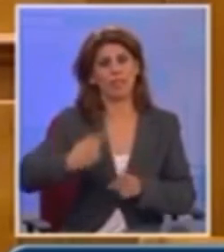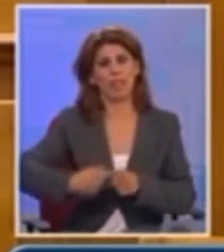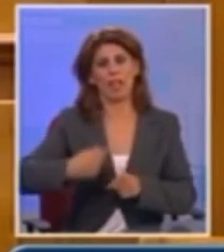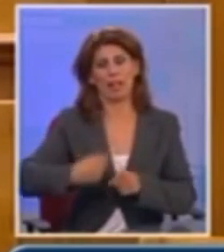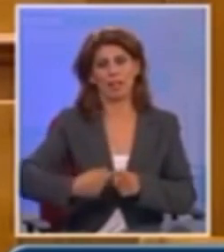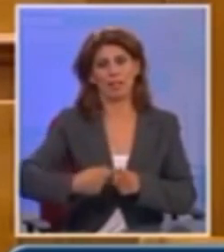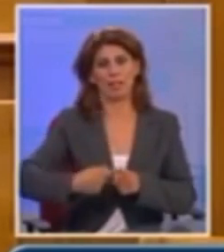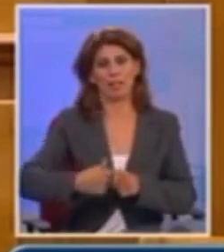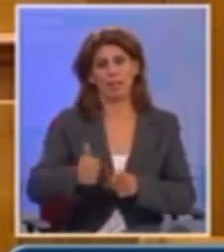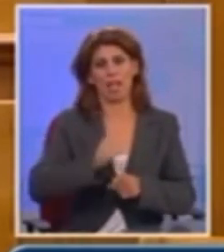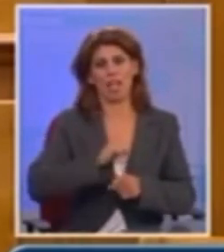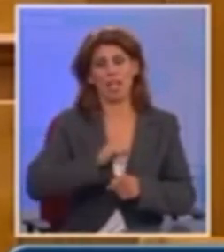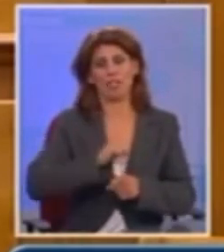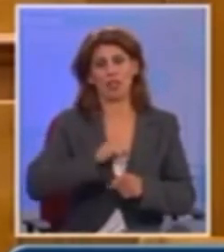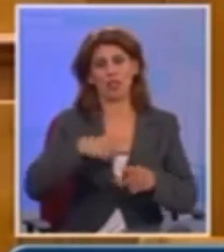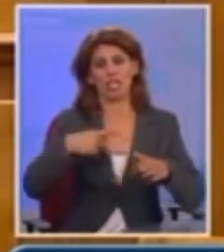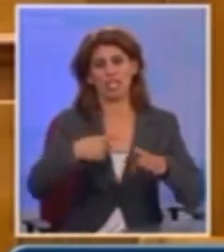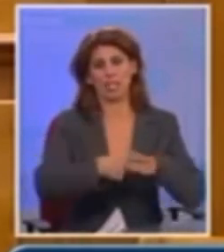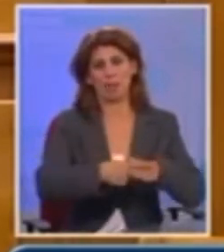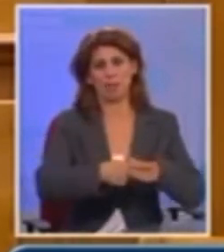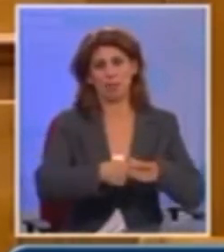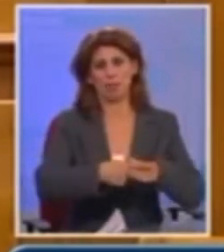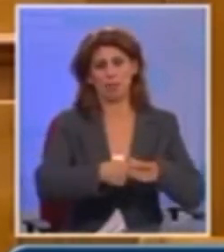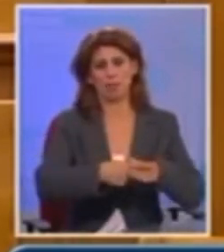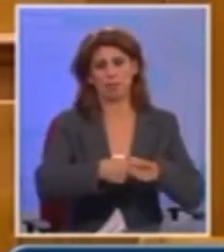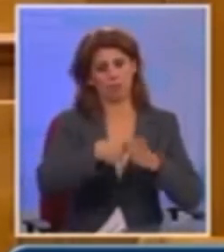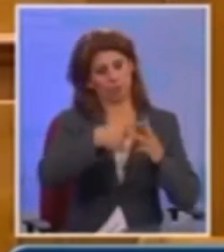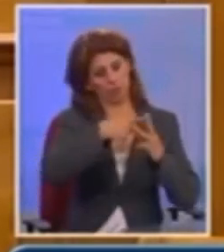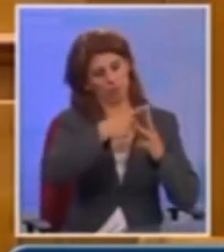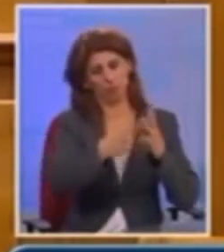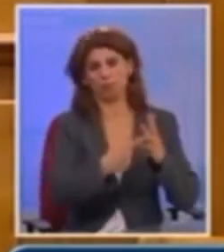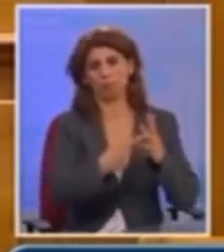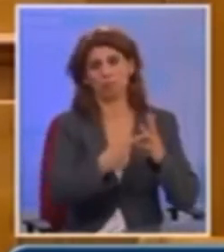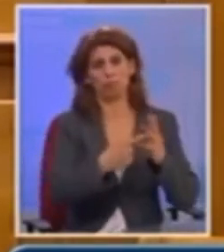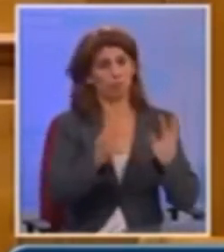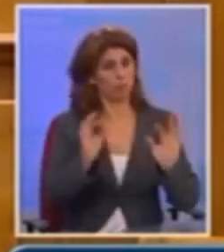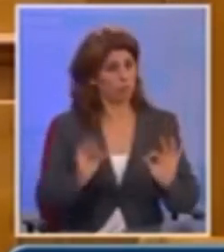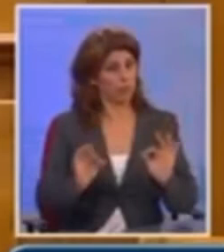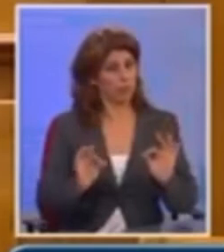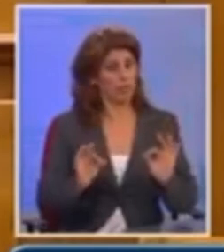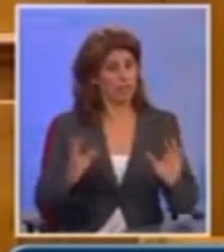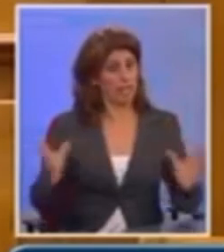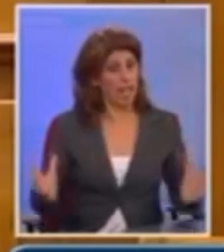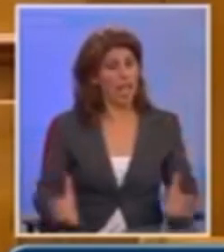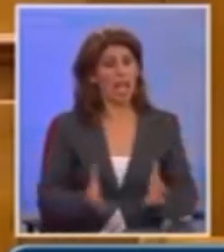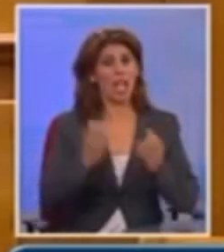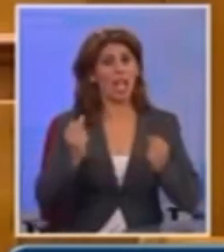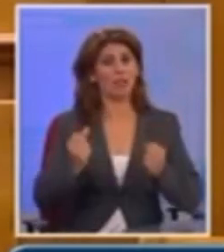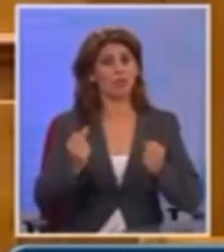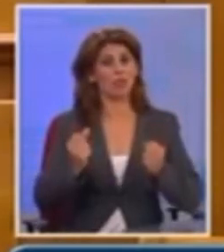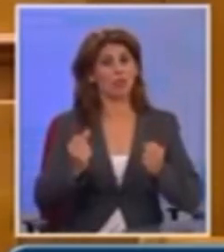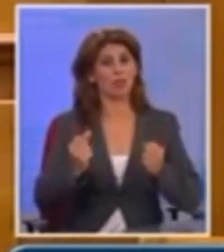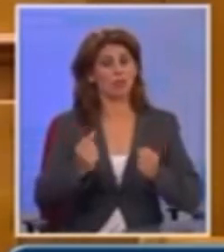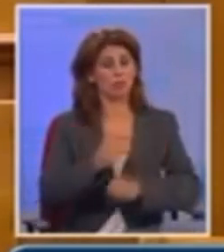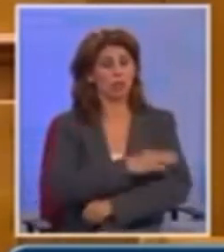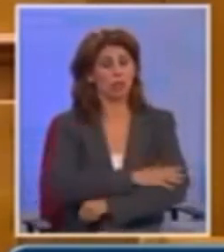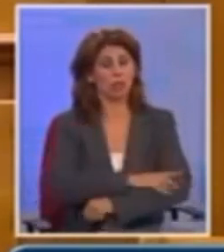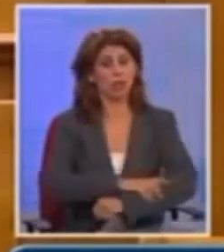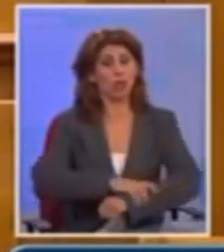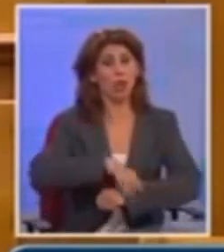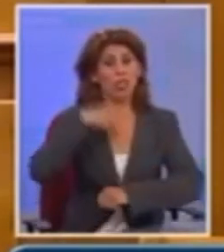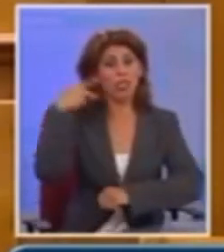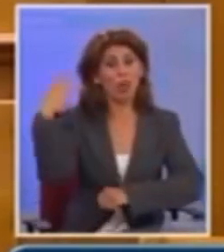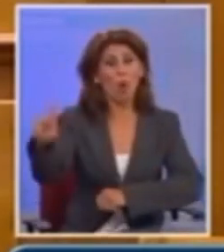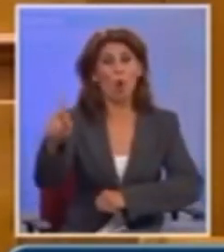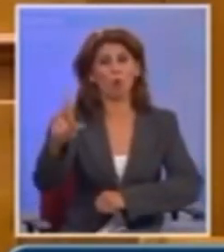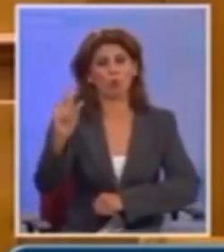ελληνικές ιδιωτικές τράπεζες, και βέβαια έσωσαν το τομάρι τους και όσοι